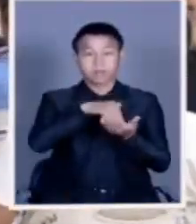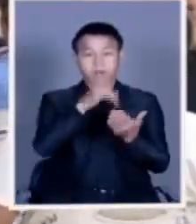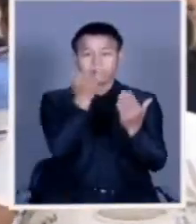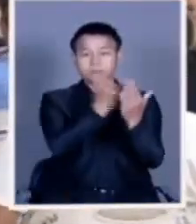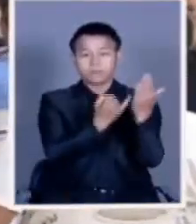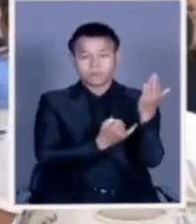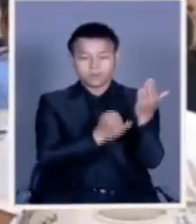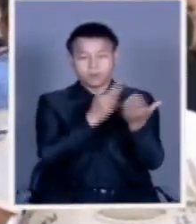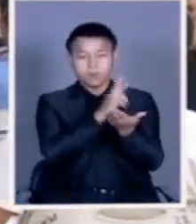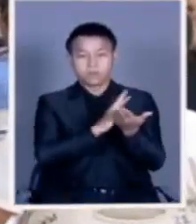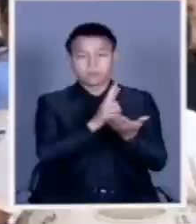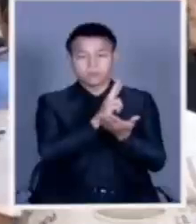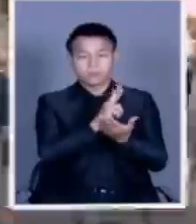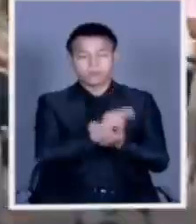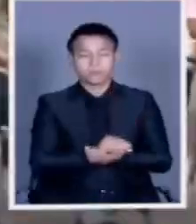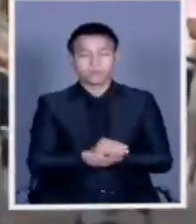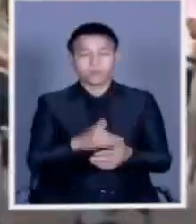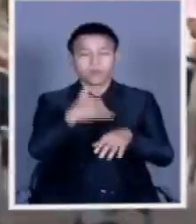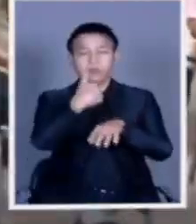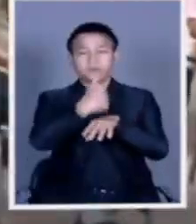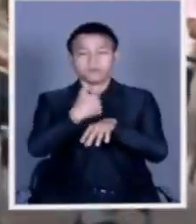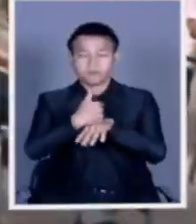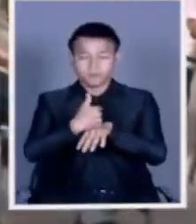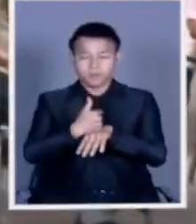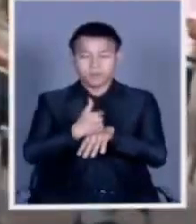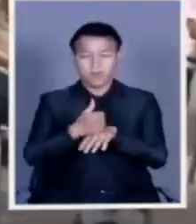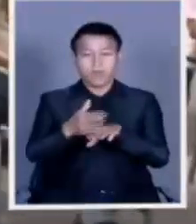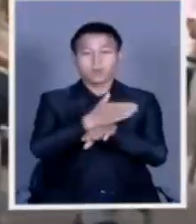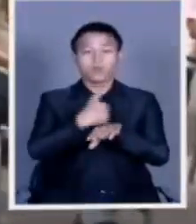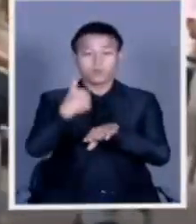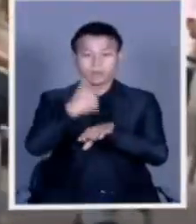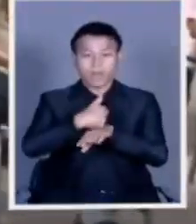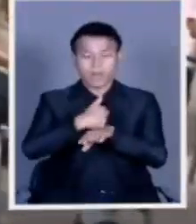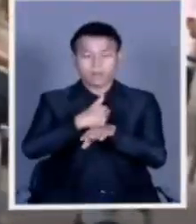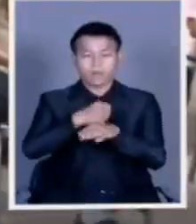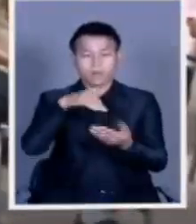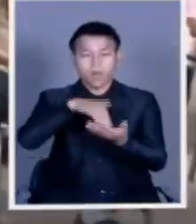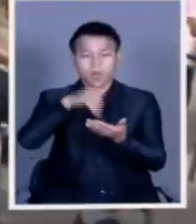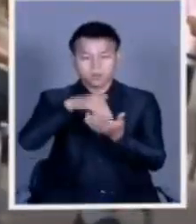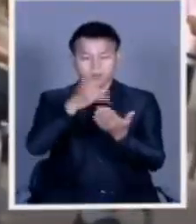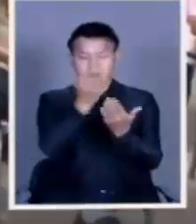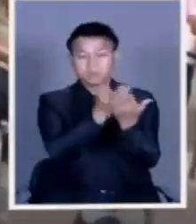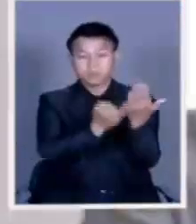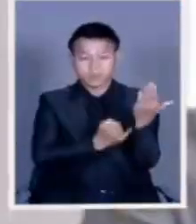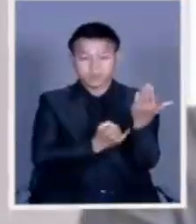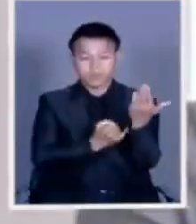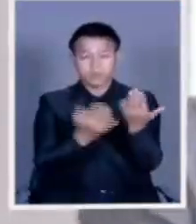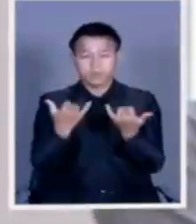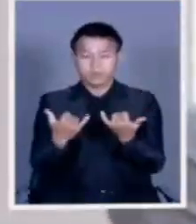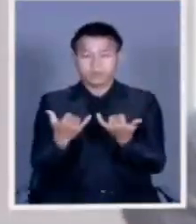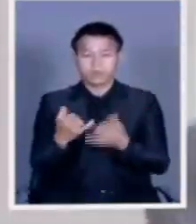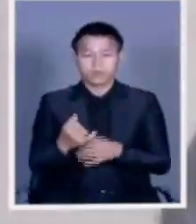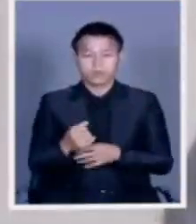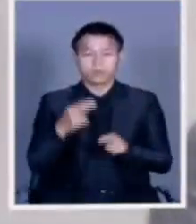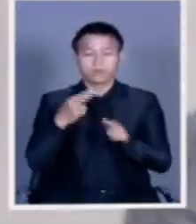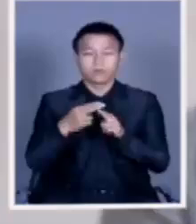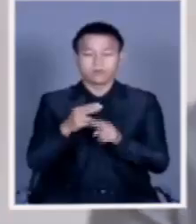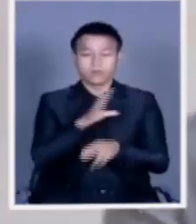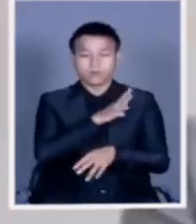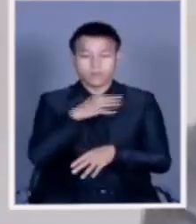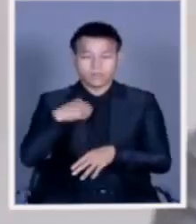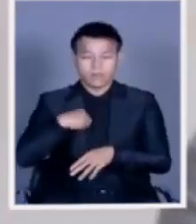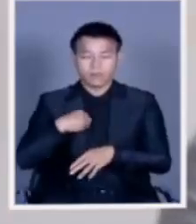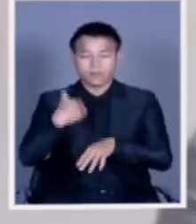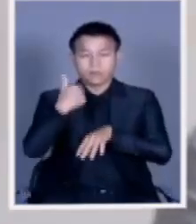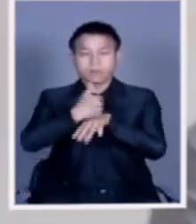ซึ่งมีปริญญาเอกคำสุขแก้ววงไสผู้อำนวยการสถาบันวิจิตรศิลป์แห่งชาติท่านจองจองซู่เอกอัครราช